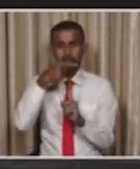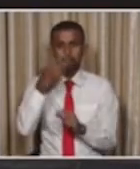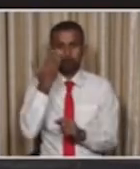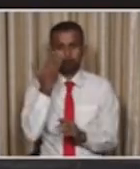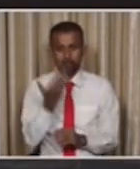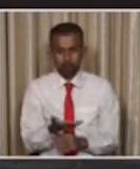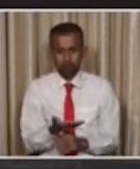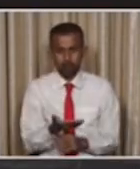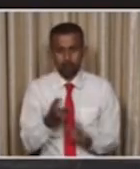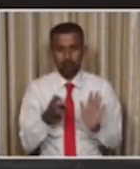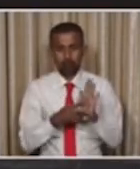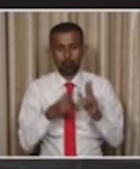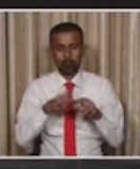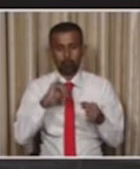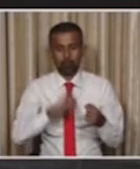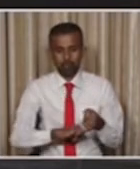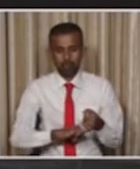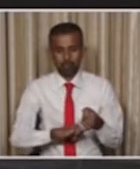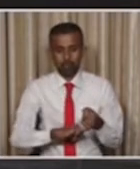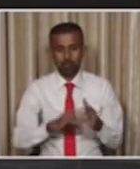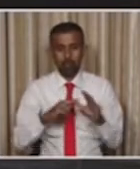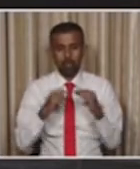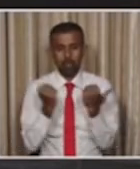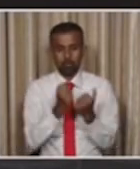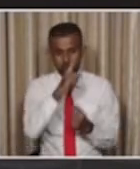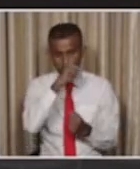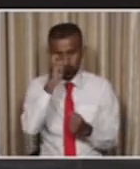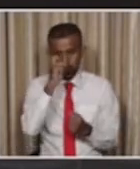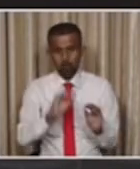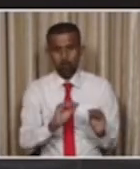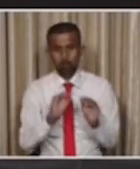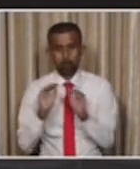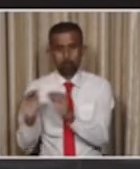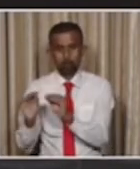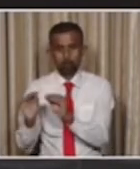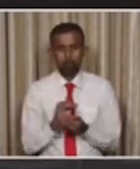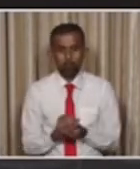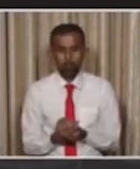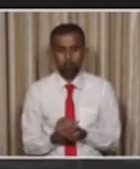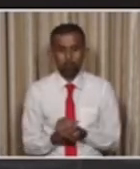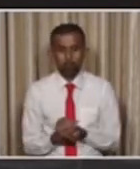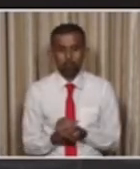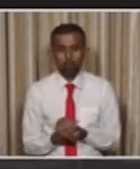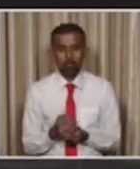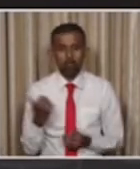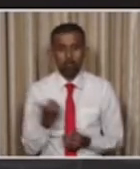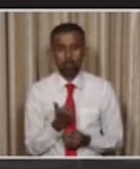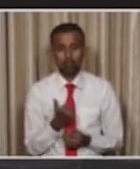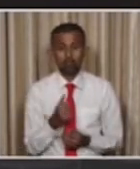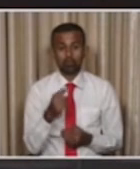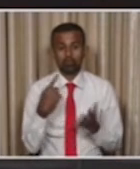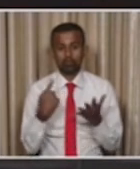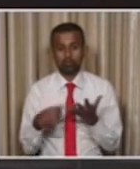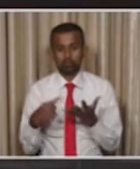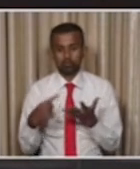ඒකම VFS එක අප්‍රේල් මාසෙ ඉඳන් ආවට පස්සේ අපිට තිබුණා අලුත් කැටගරිස්. ඒ